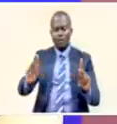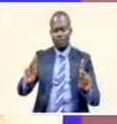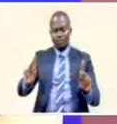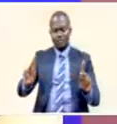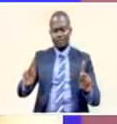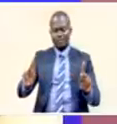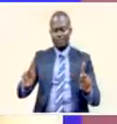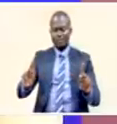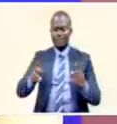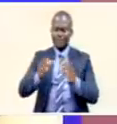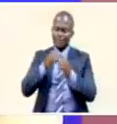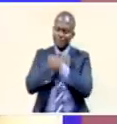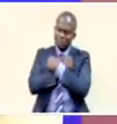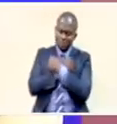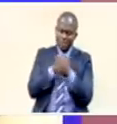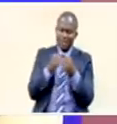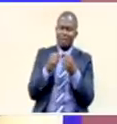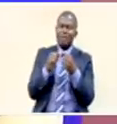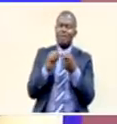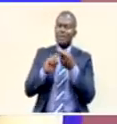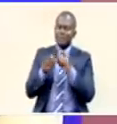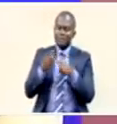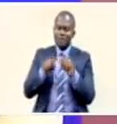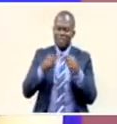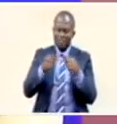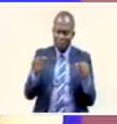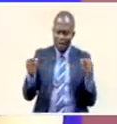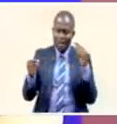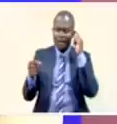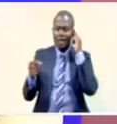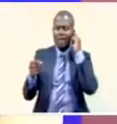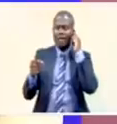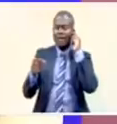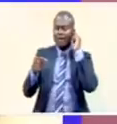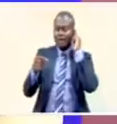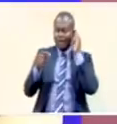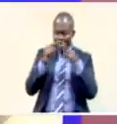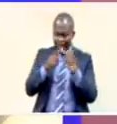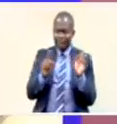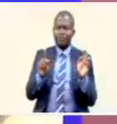yaba ko twaba dukundana cyangwa twangana cyangwa icyo ari byose